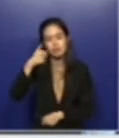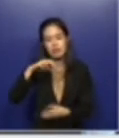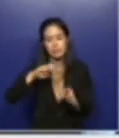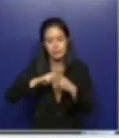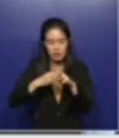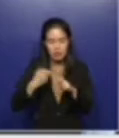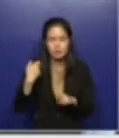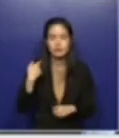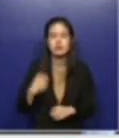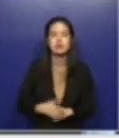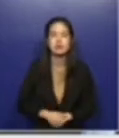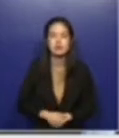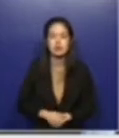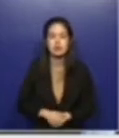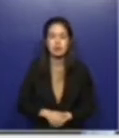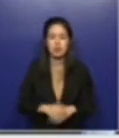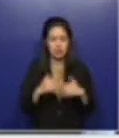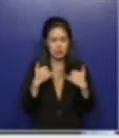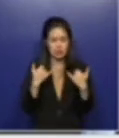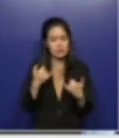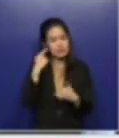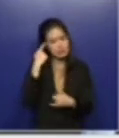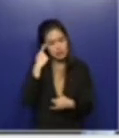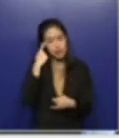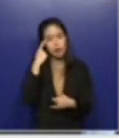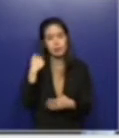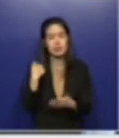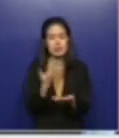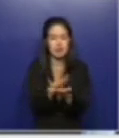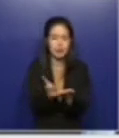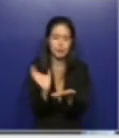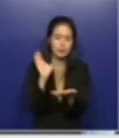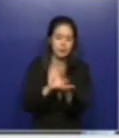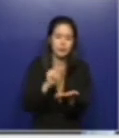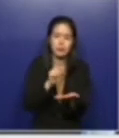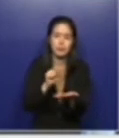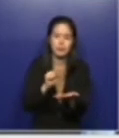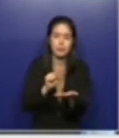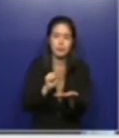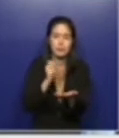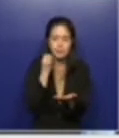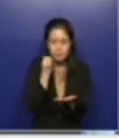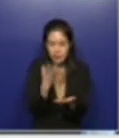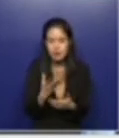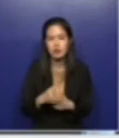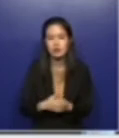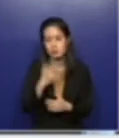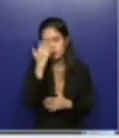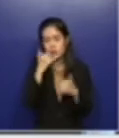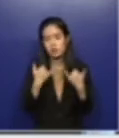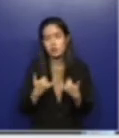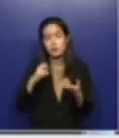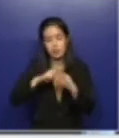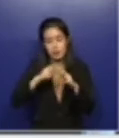านอันนี้คือทุนมหาศาลที่ท่านตัดสินใจจากการบริหารภาวะวิกฤตไม่เป็น